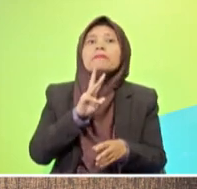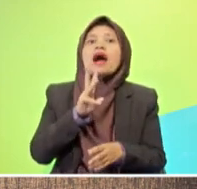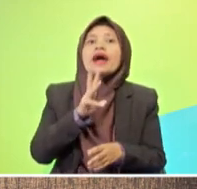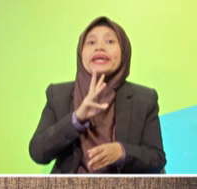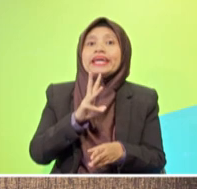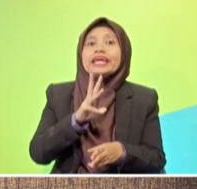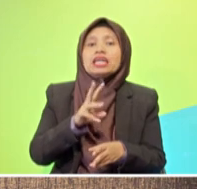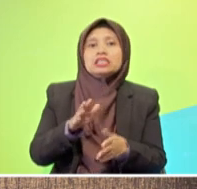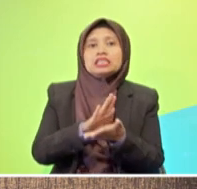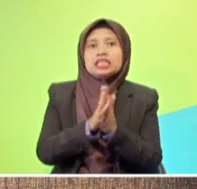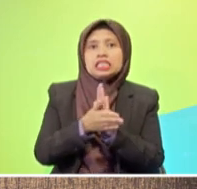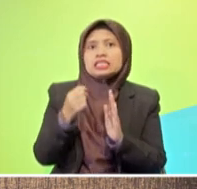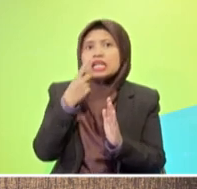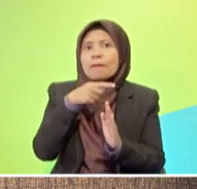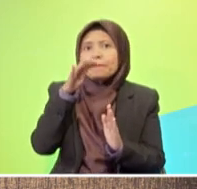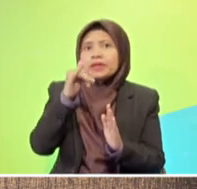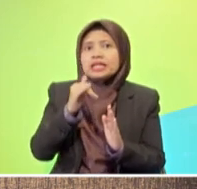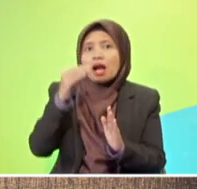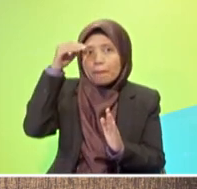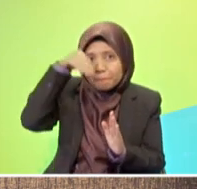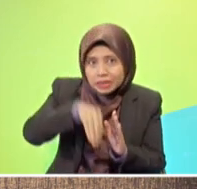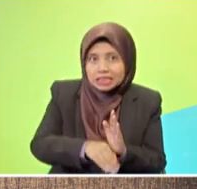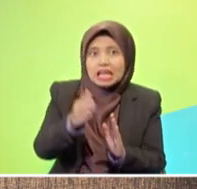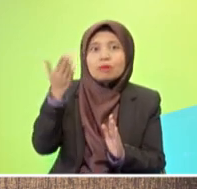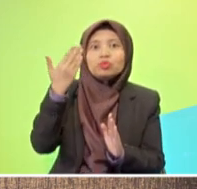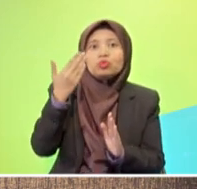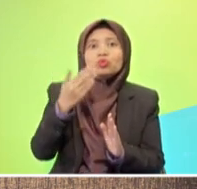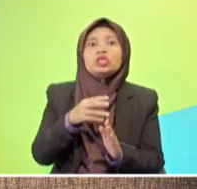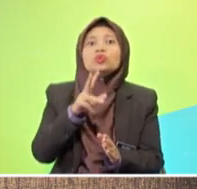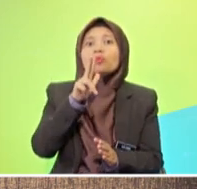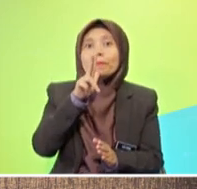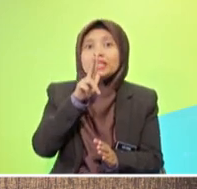yang dahulu mengelap itulah betina dan yang kemudian